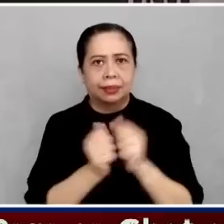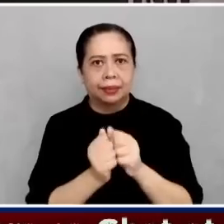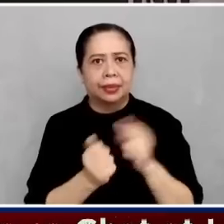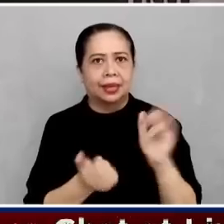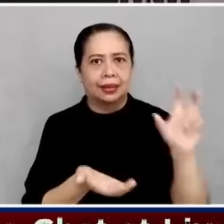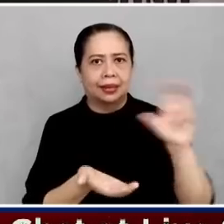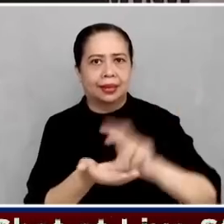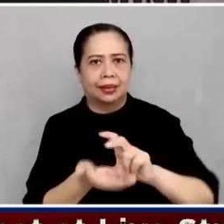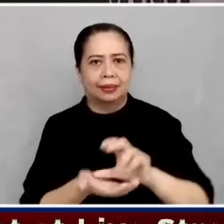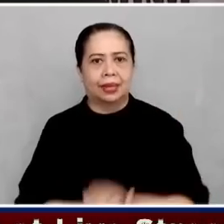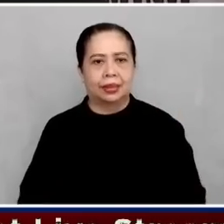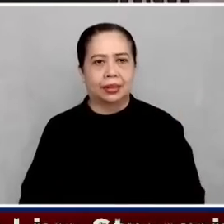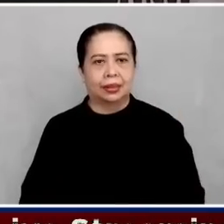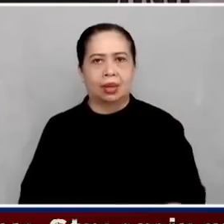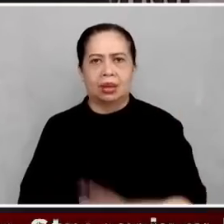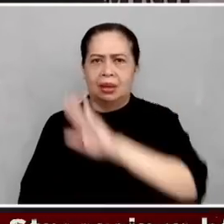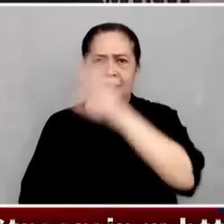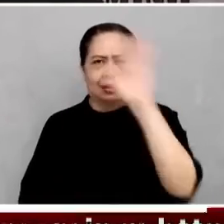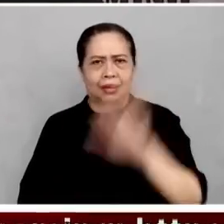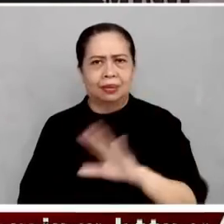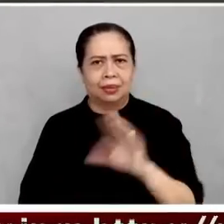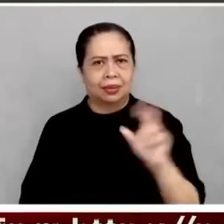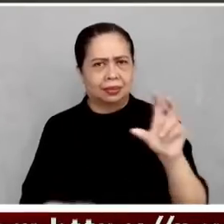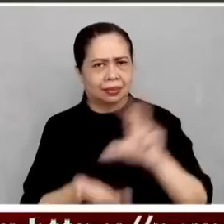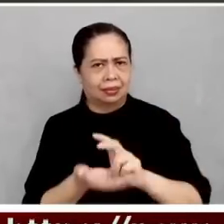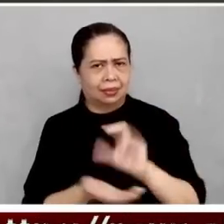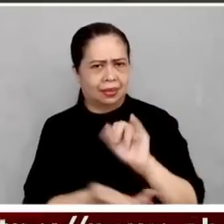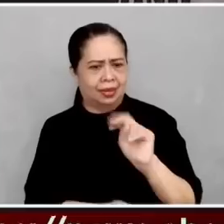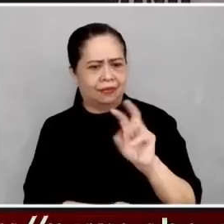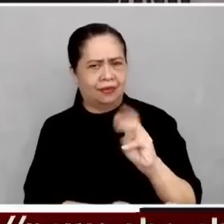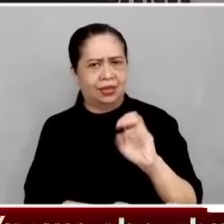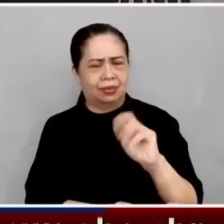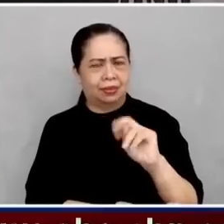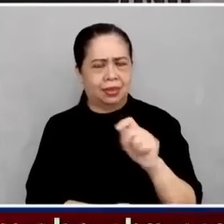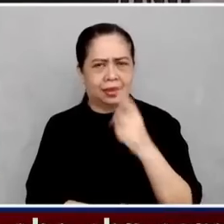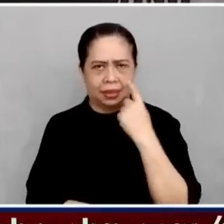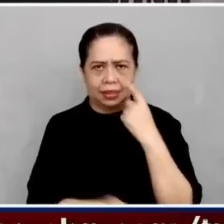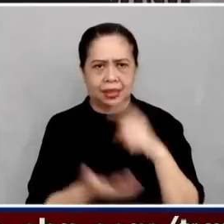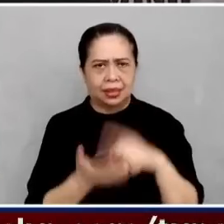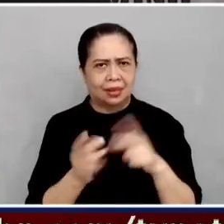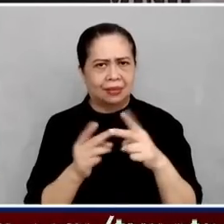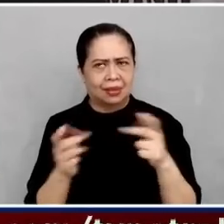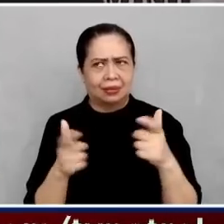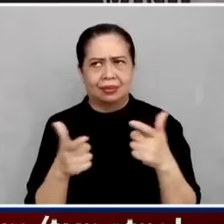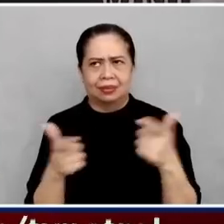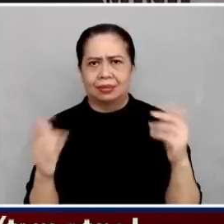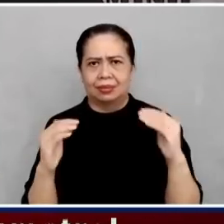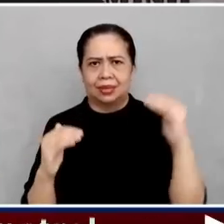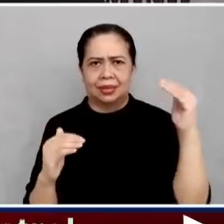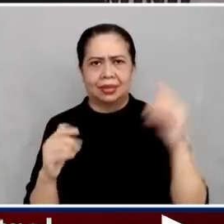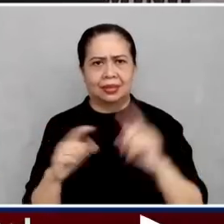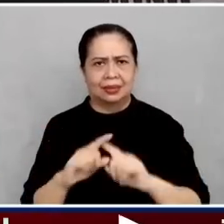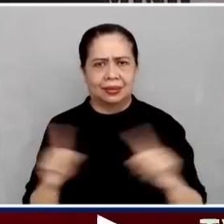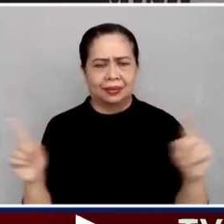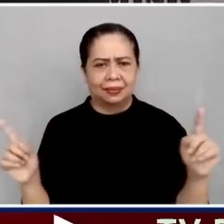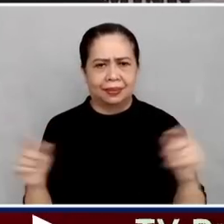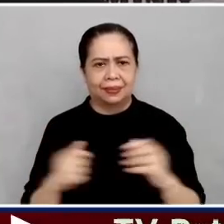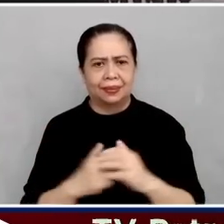investment. Wala pa ako na-encounter na ganung investment. Kung titignan mo kasi, sobrang laki nung